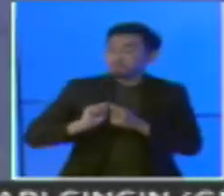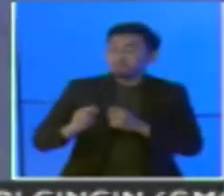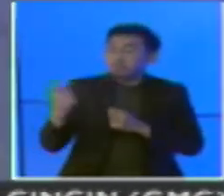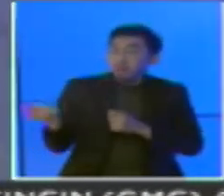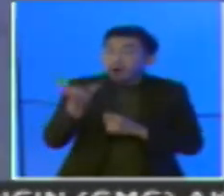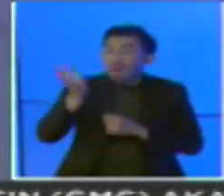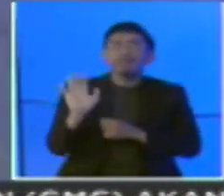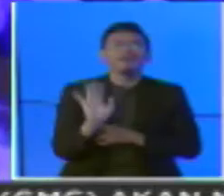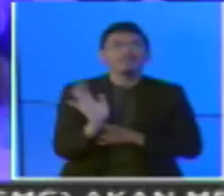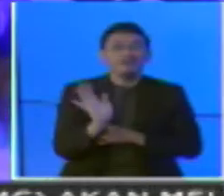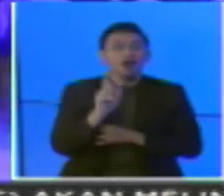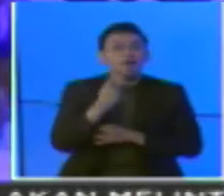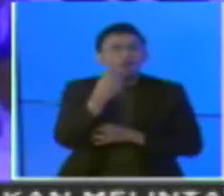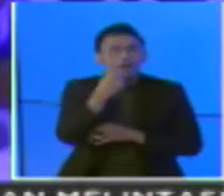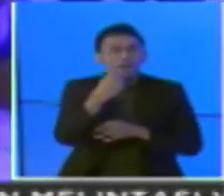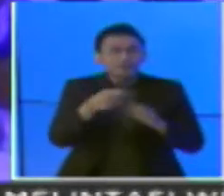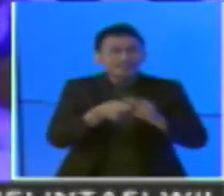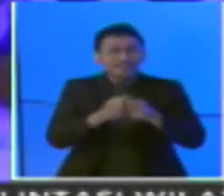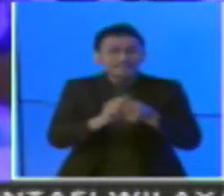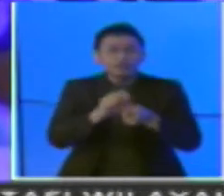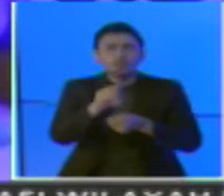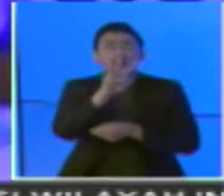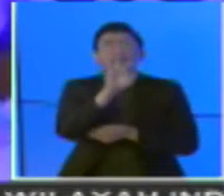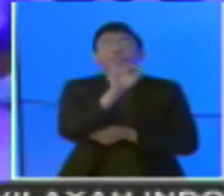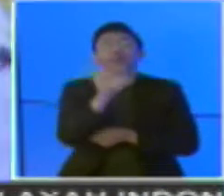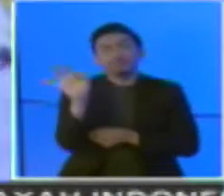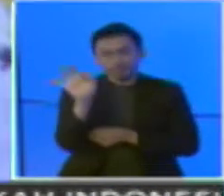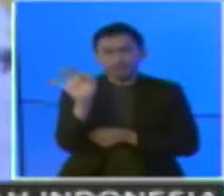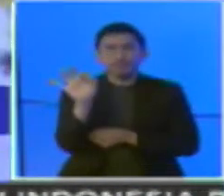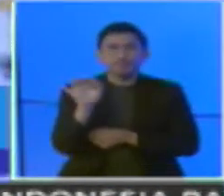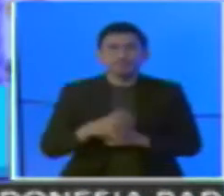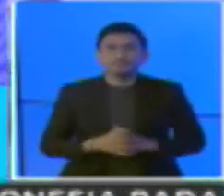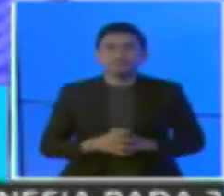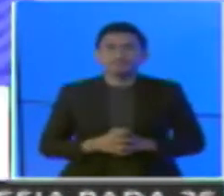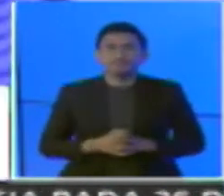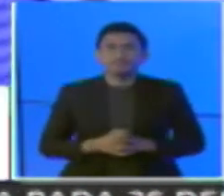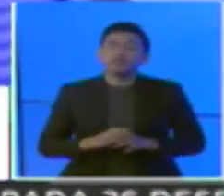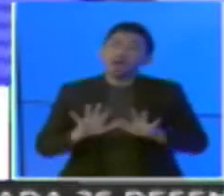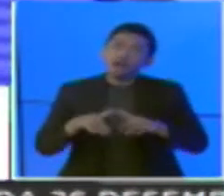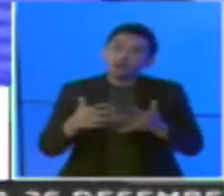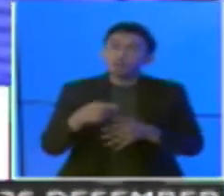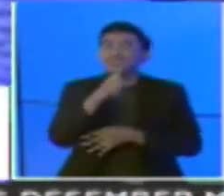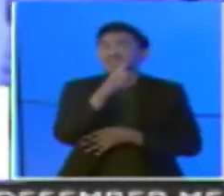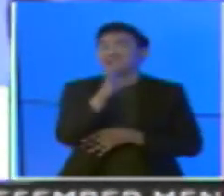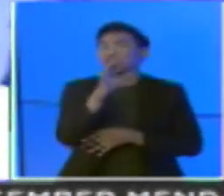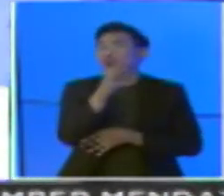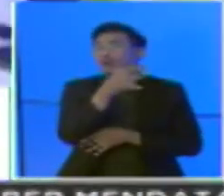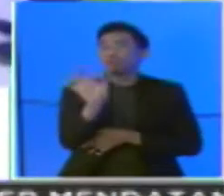dikenakan Rp30.000 untuk masuk wahana atau total Rp100.000 untuk dapat menikmati seluruh arena permainan.